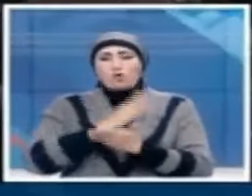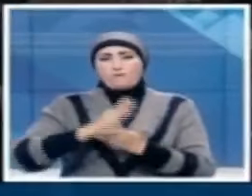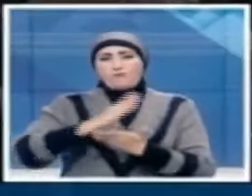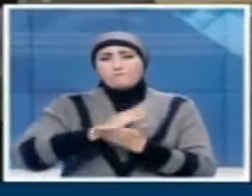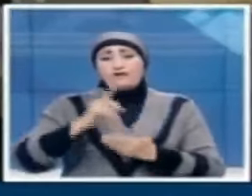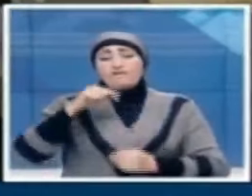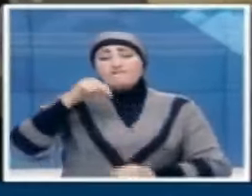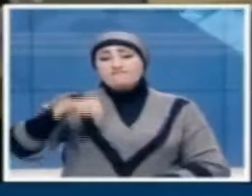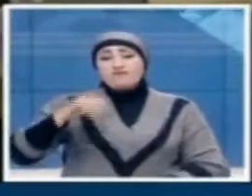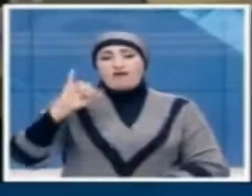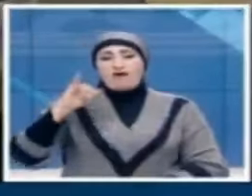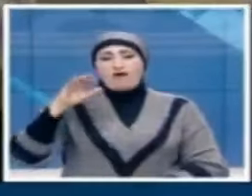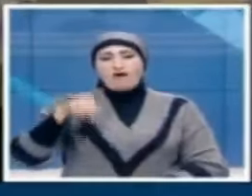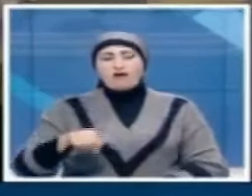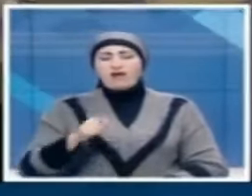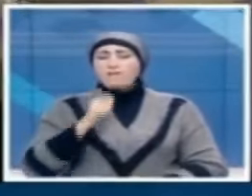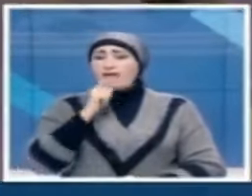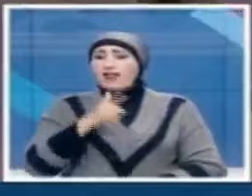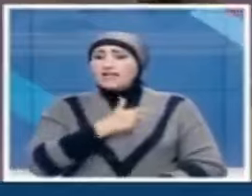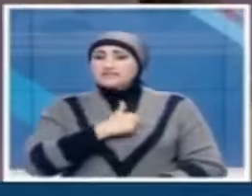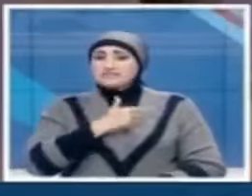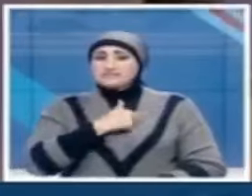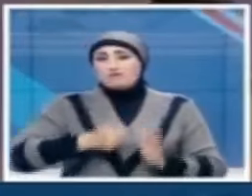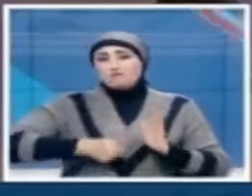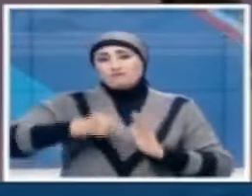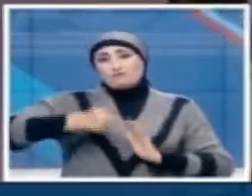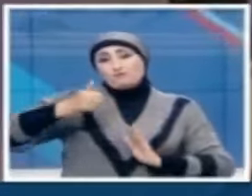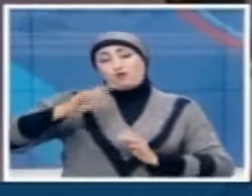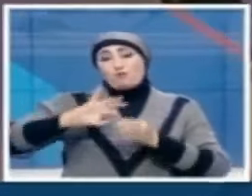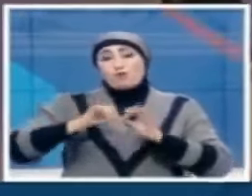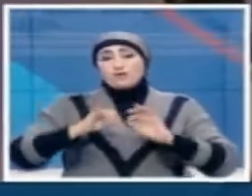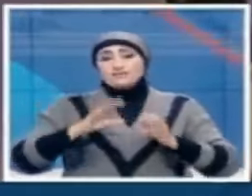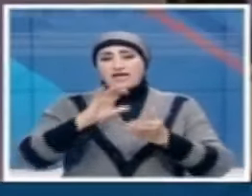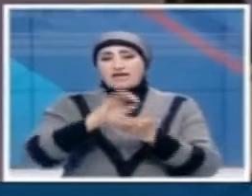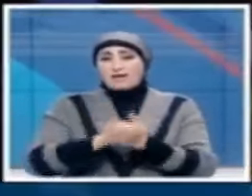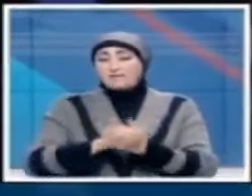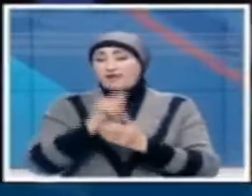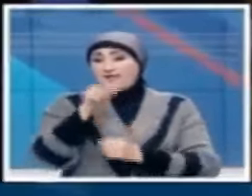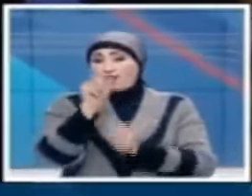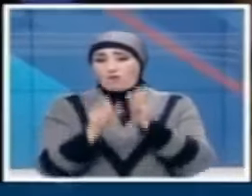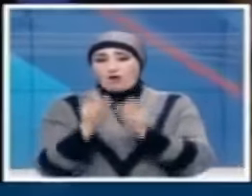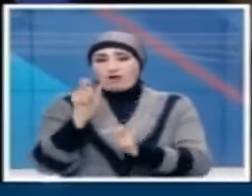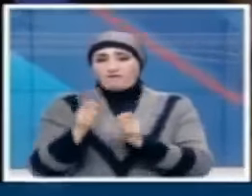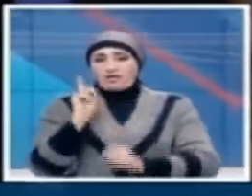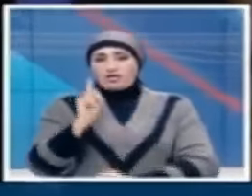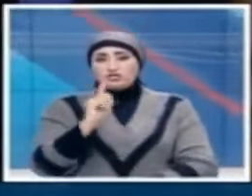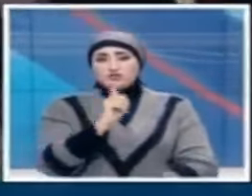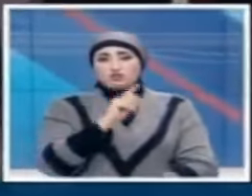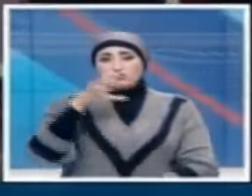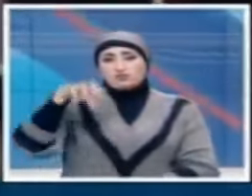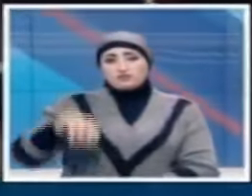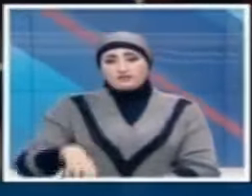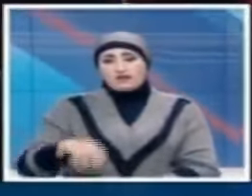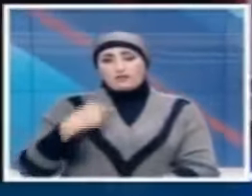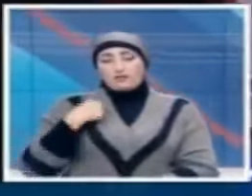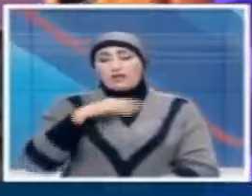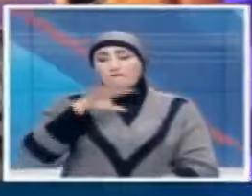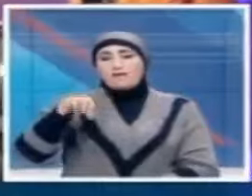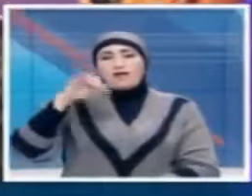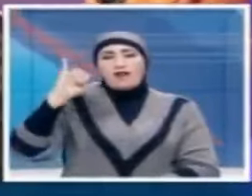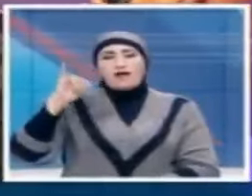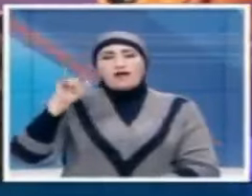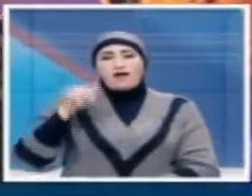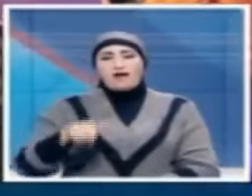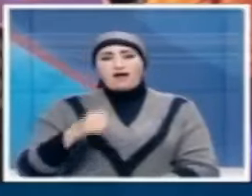العربي، تم الإعلان عن الفائزين عن المؤسسات والجمعيات والأفراد بإحدى عشر دولة بالوطن العربي